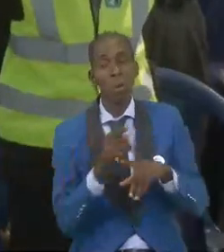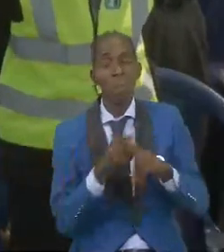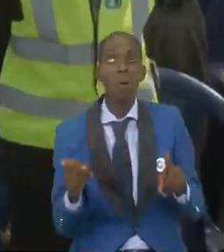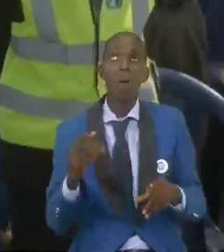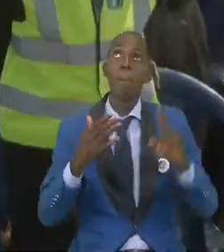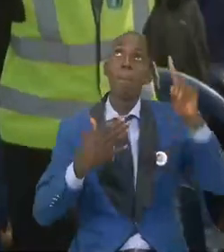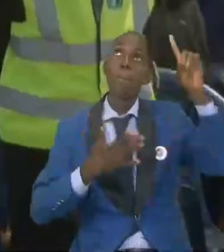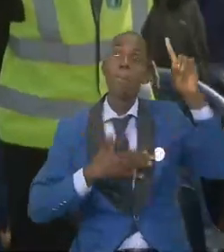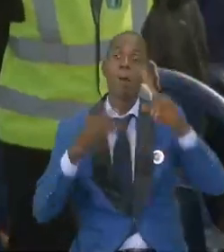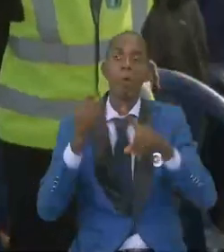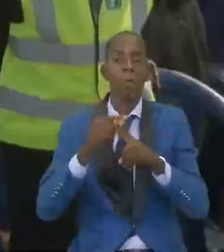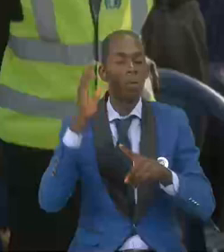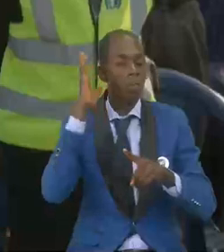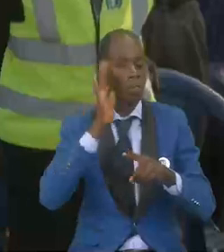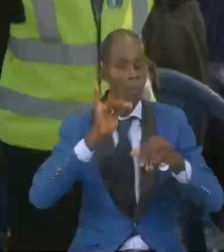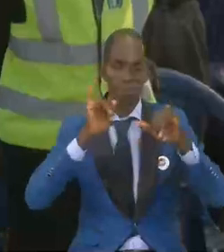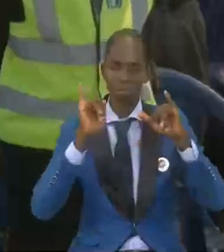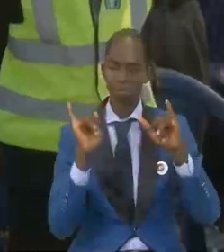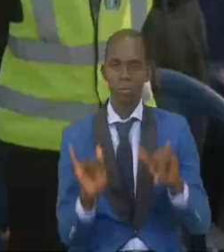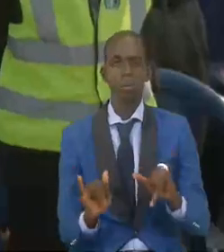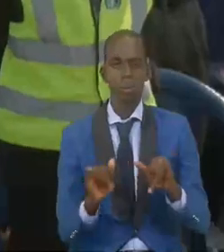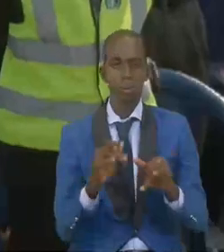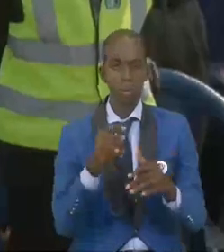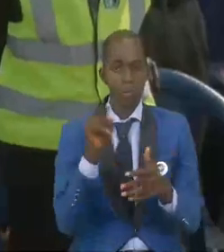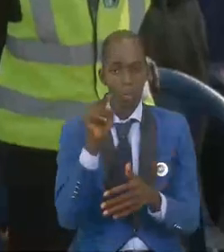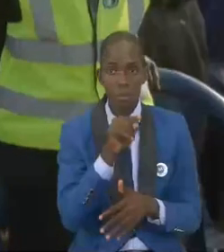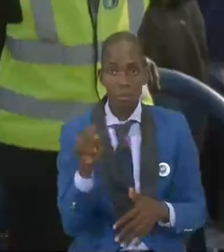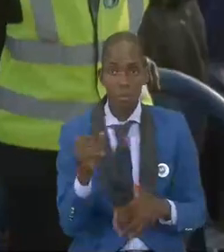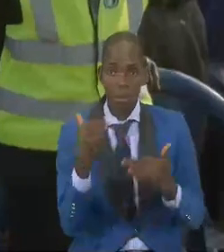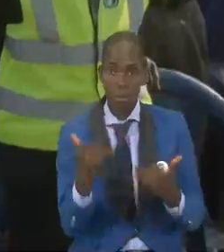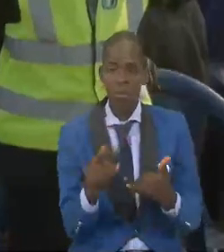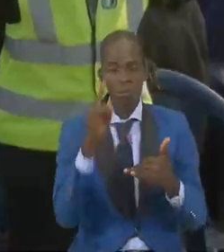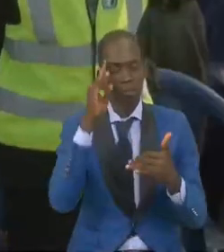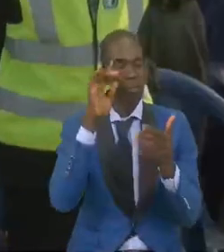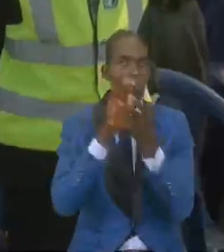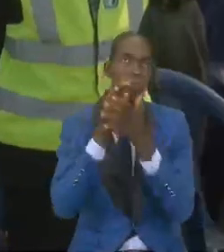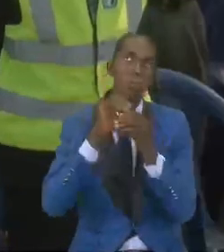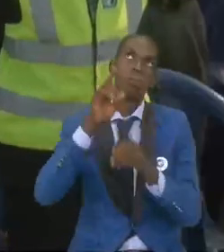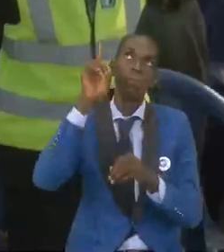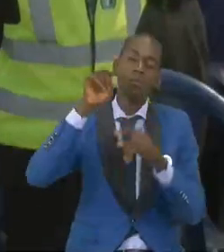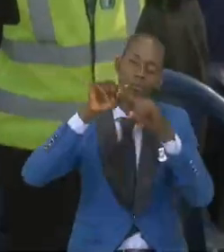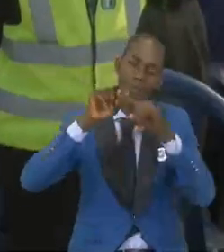par la terre le ciel la terre passeront mais ma parole de ne pas